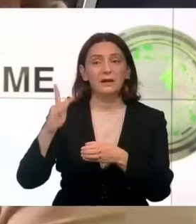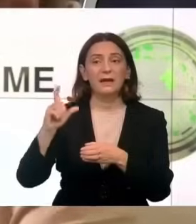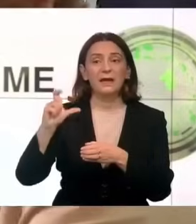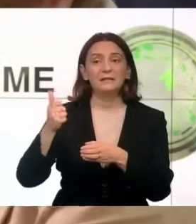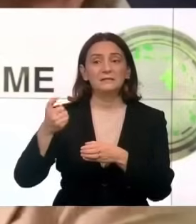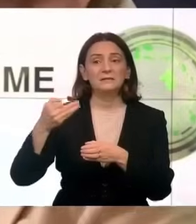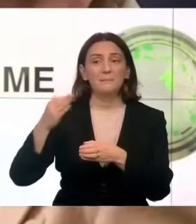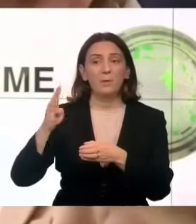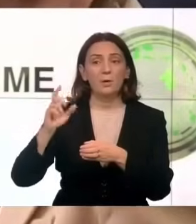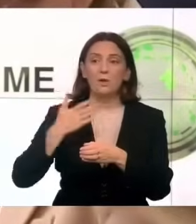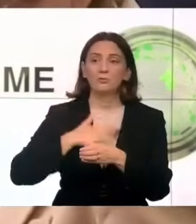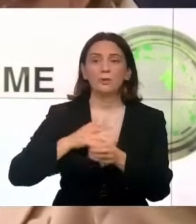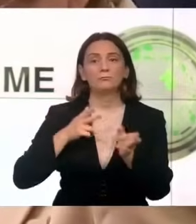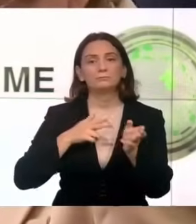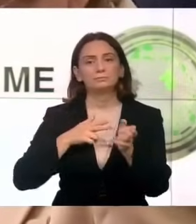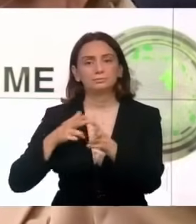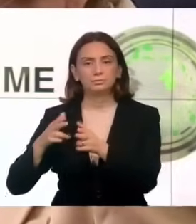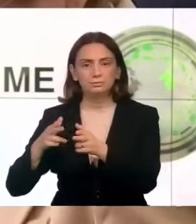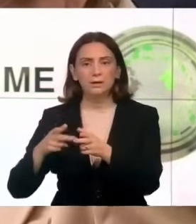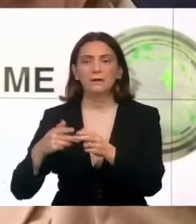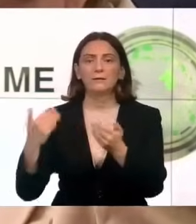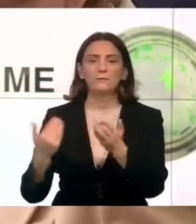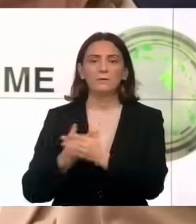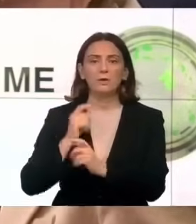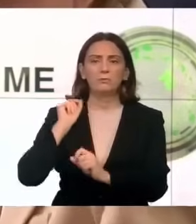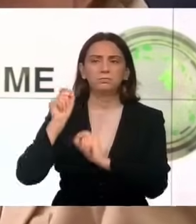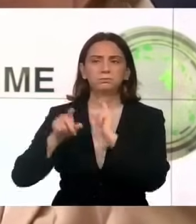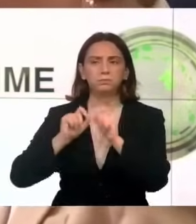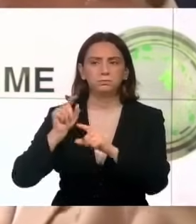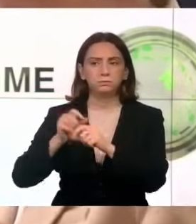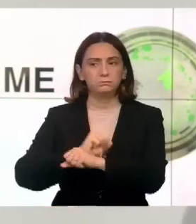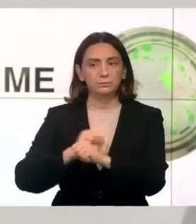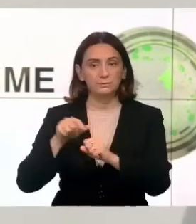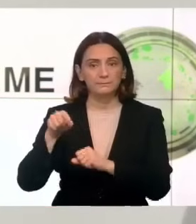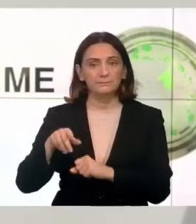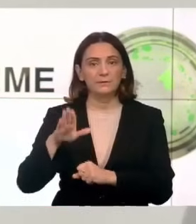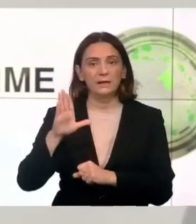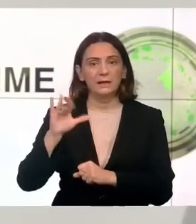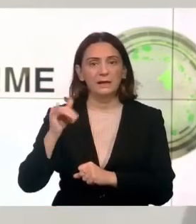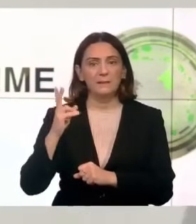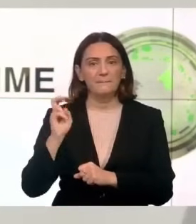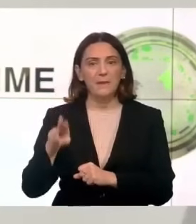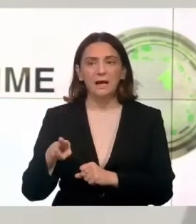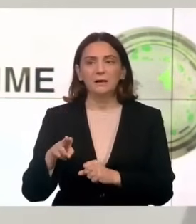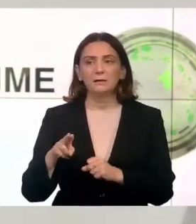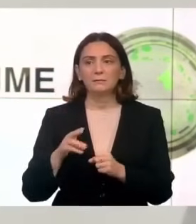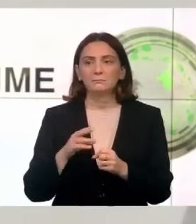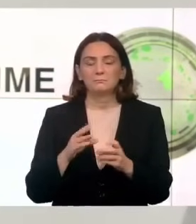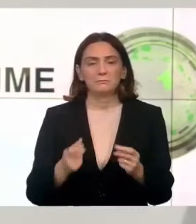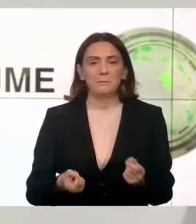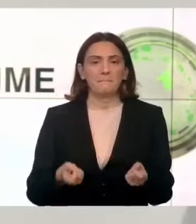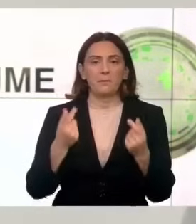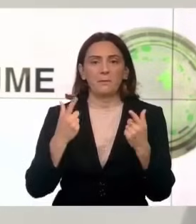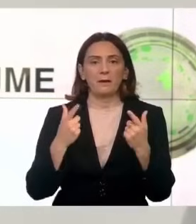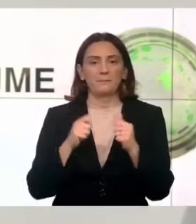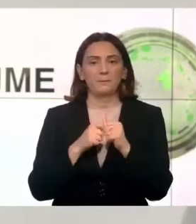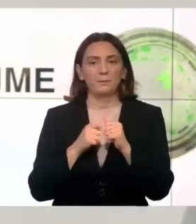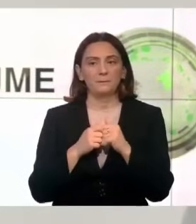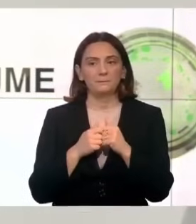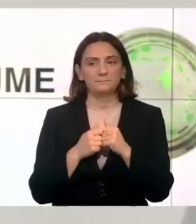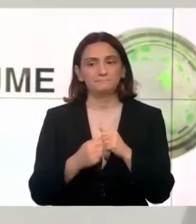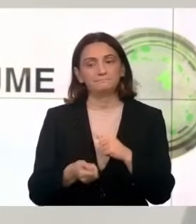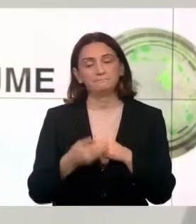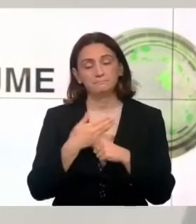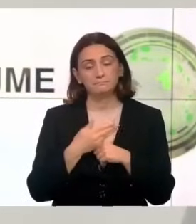SBA e kanë zbeur shpresën për ndërprerjen e menjëhershme të luftimeve. Ne kemi një mesazh shumë të thjeshtë për Izraelin dhe ai